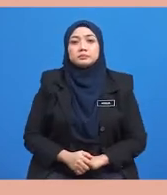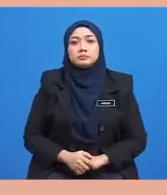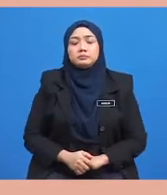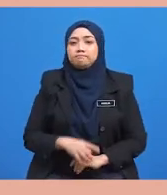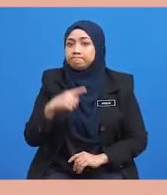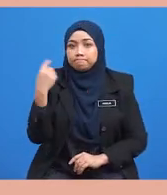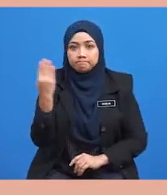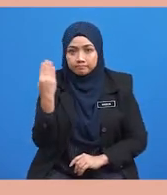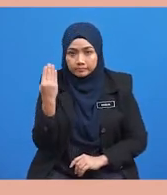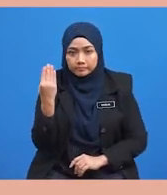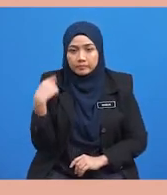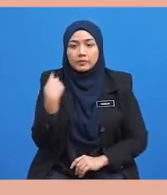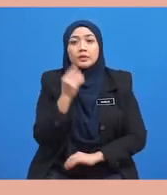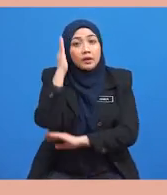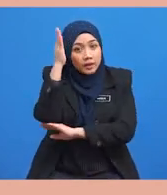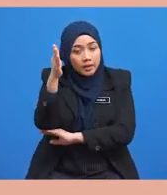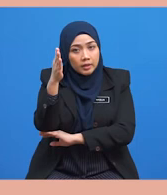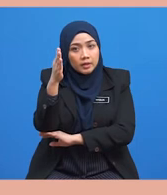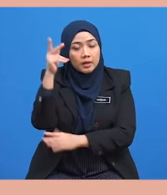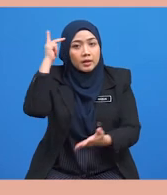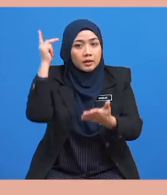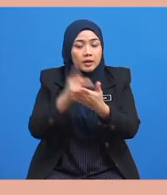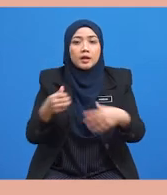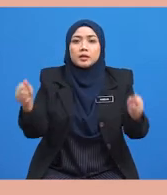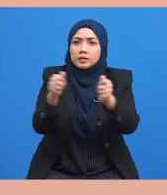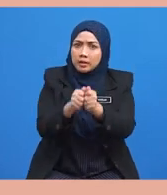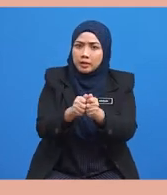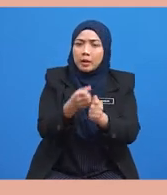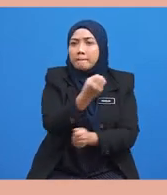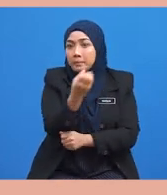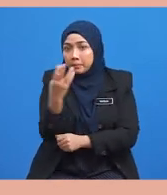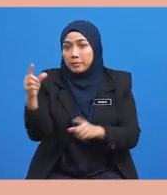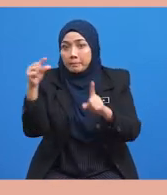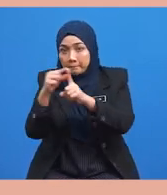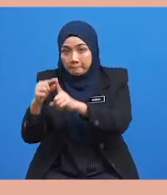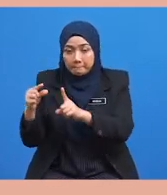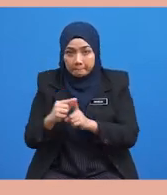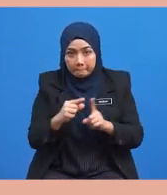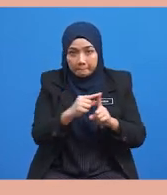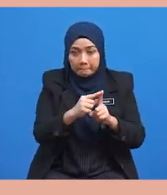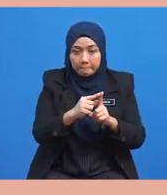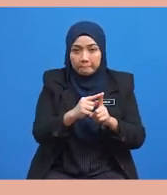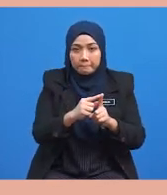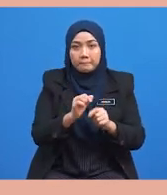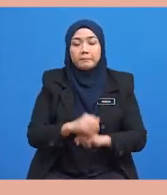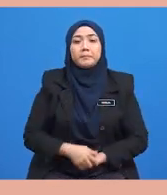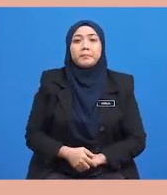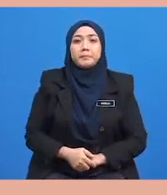Seperti biasa, kita akan berkenalan dengan beberapa istilah di bawah tajuk sukatan